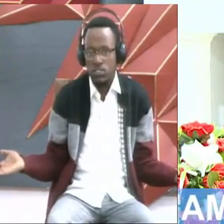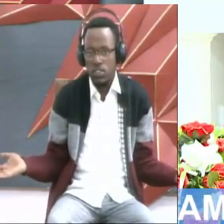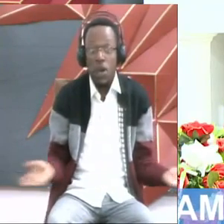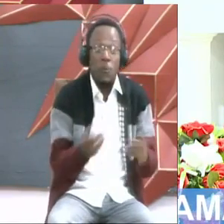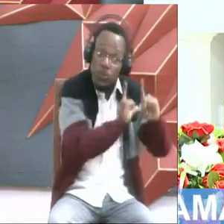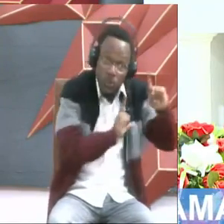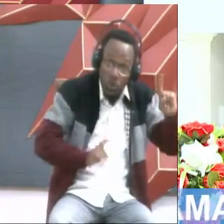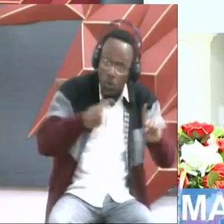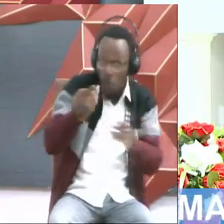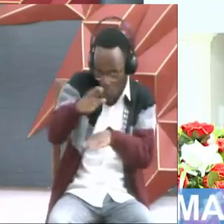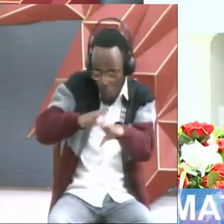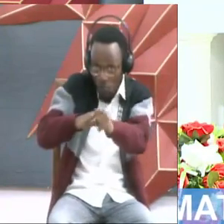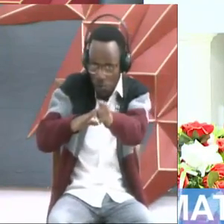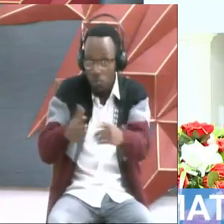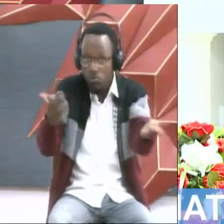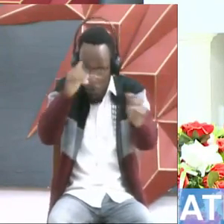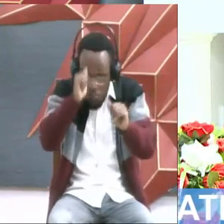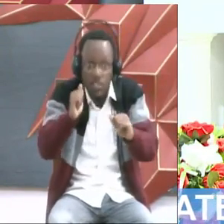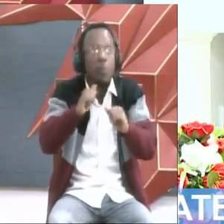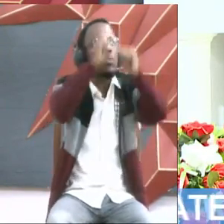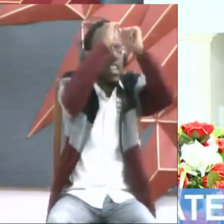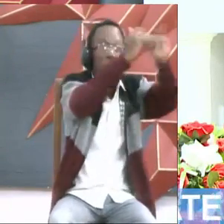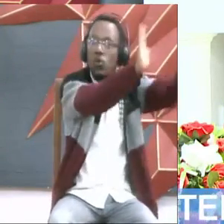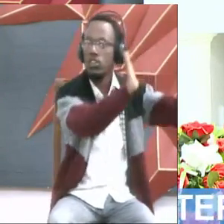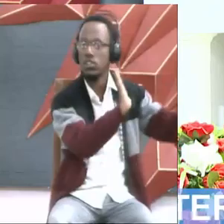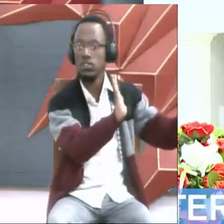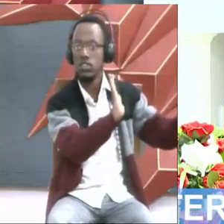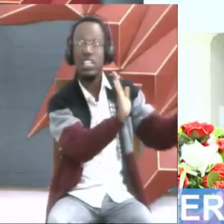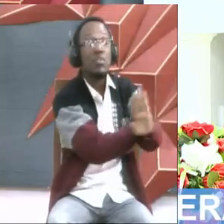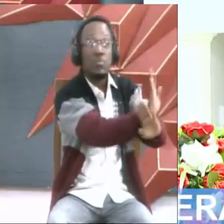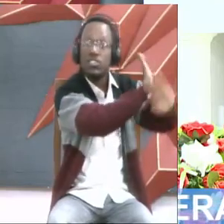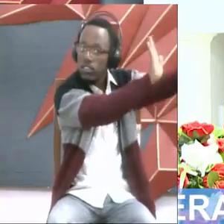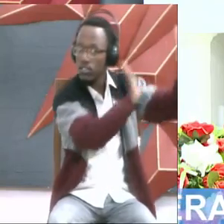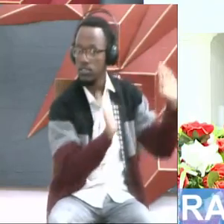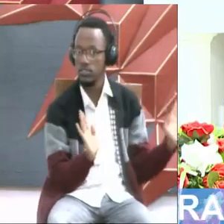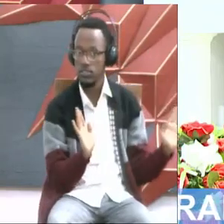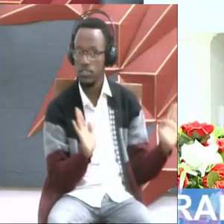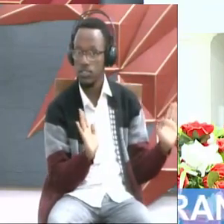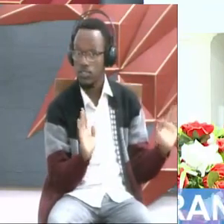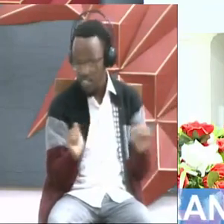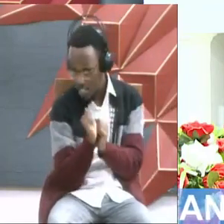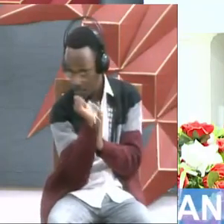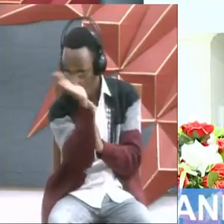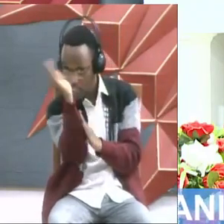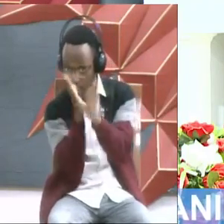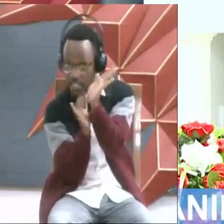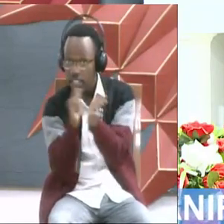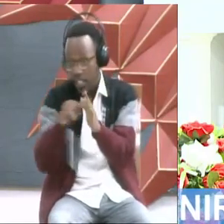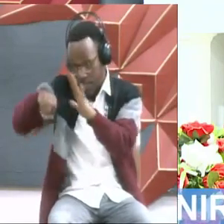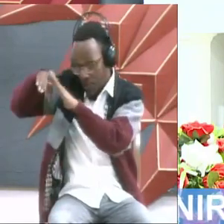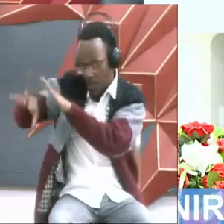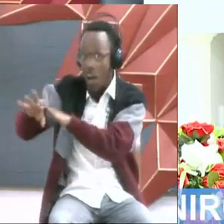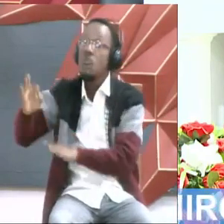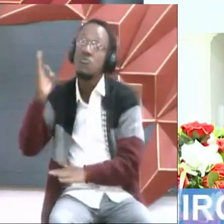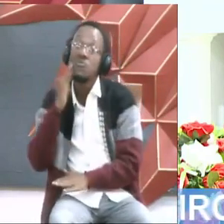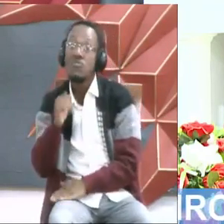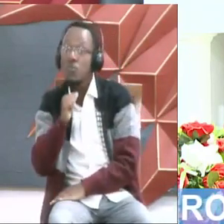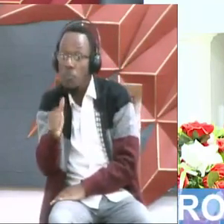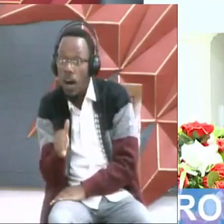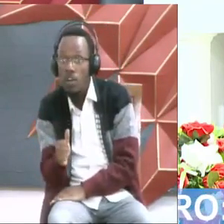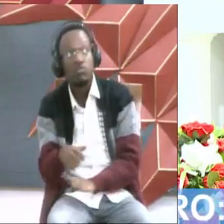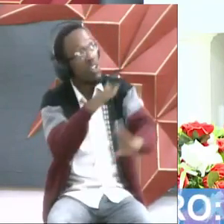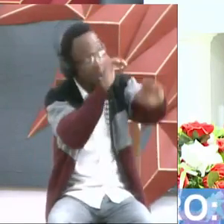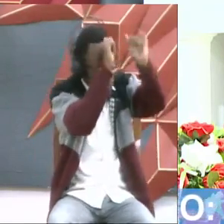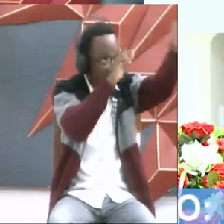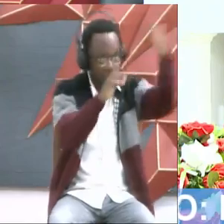Seigneur qui t'a amené. Ça regarde le Seigneur qui t'a amené. Qui ne porte pas de fruits, c'est le